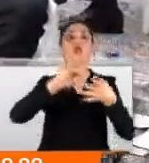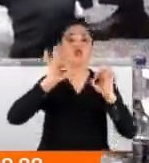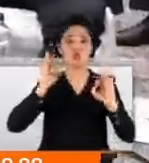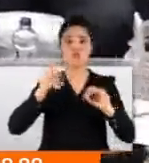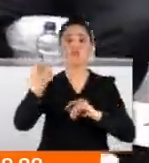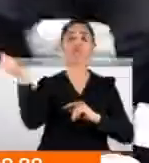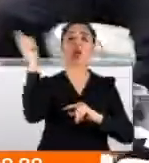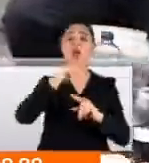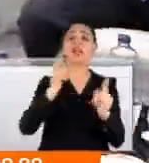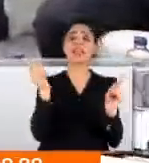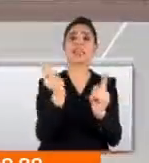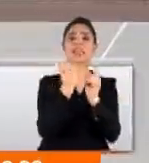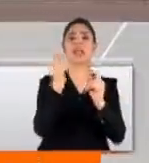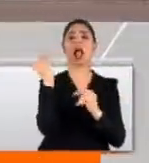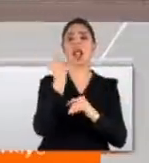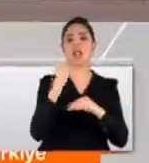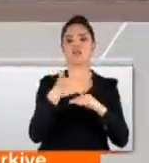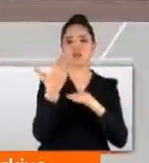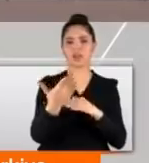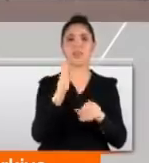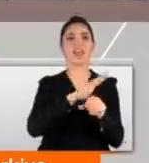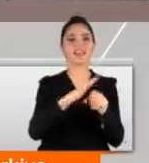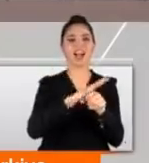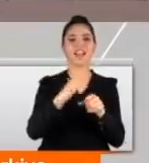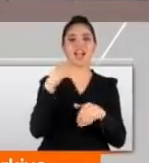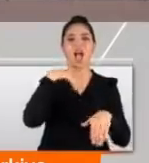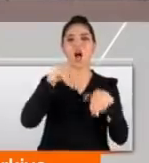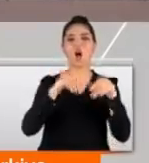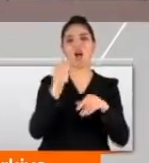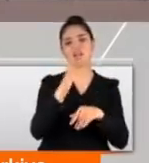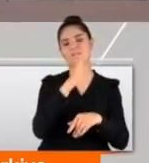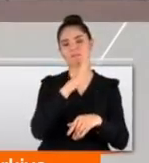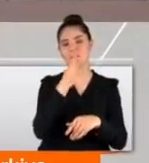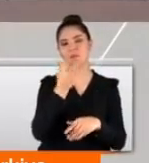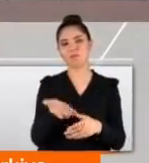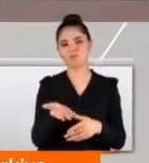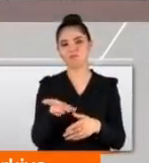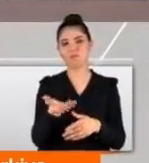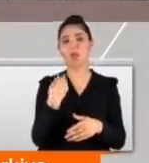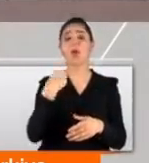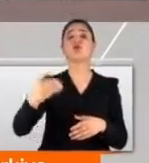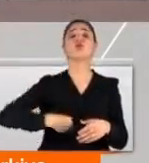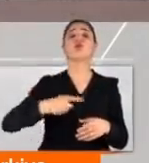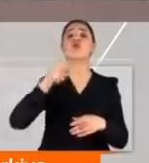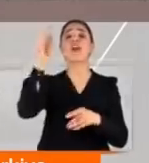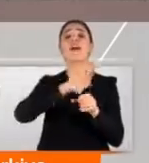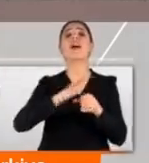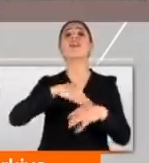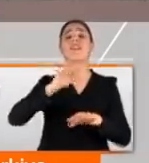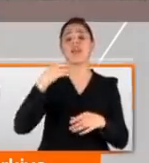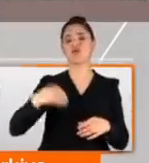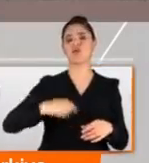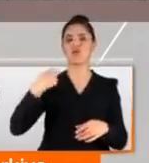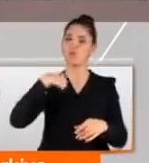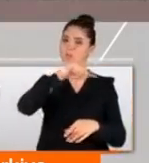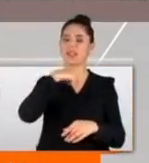yine bir öz eleştiriyle noktaladı. Kayseri'de oyumuz az, ben bunu biliyorum. Ama kabahat Kayseri'de değil, kabahat bizde.